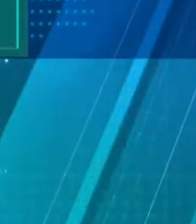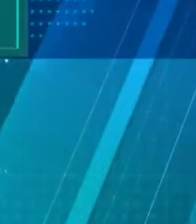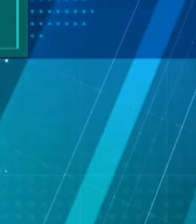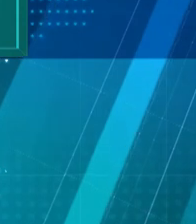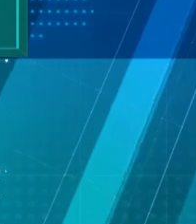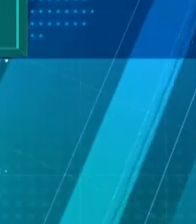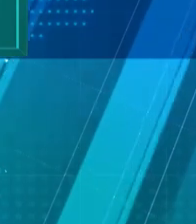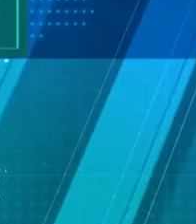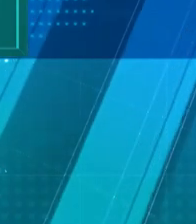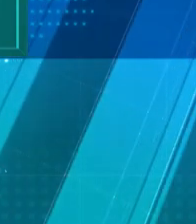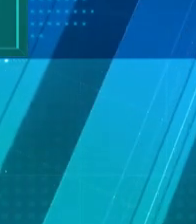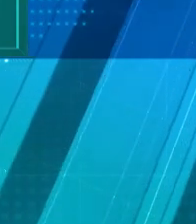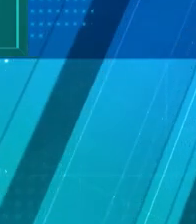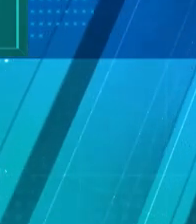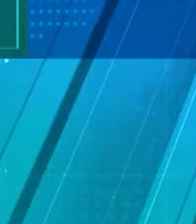Дякую.